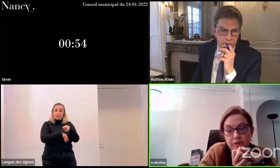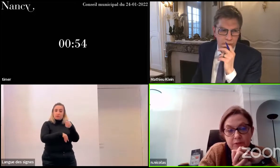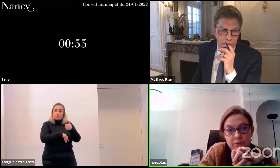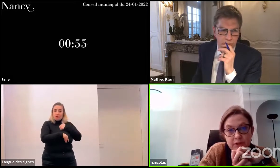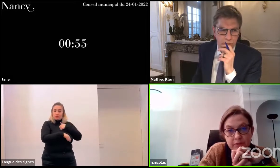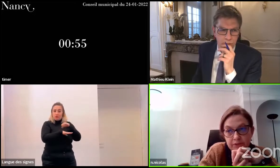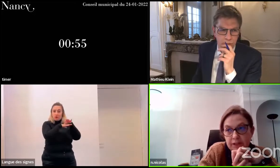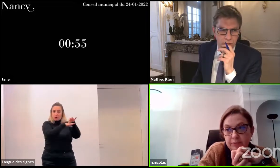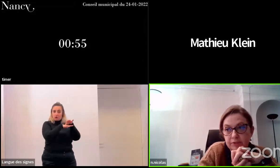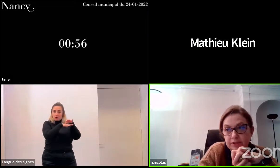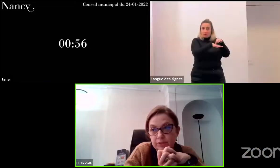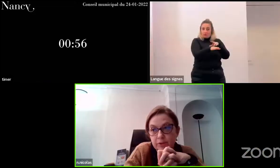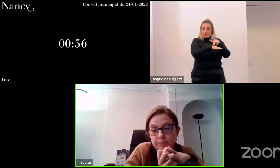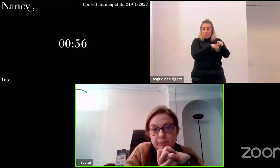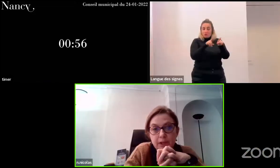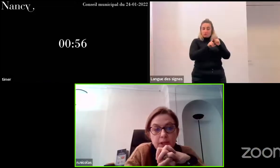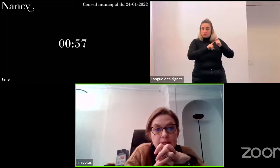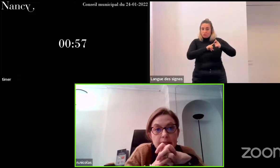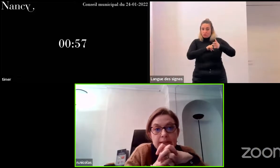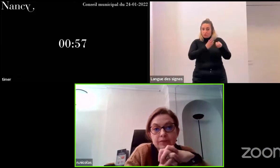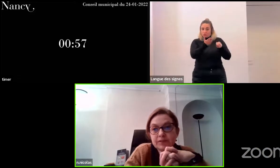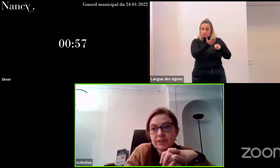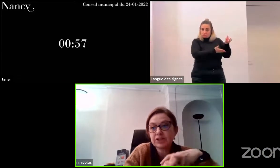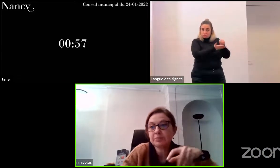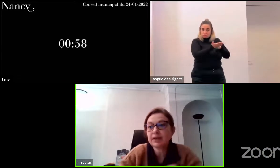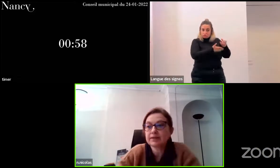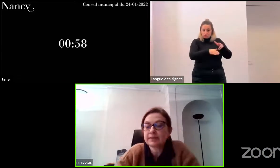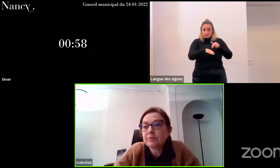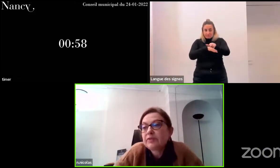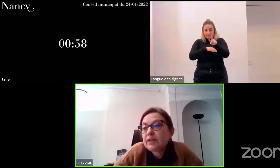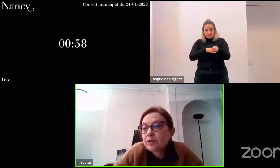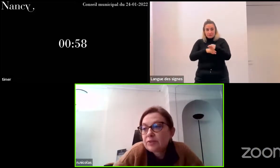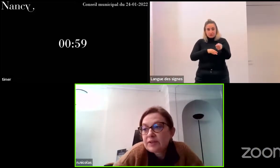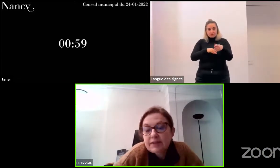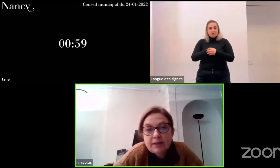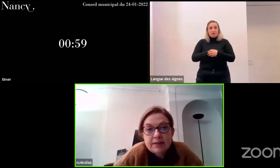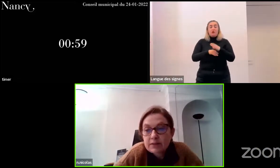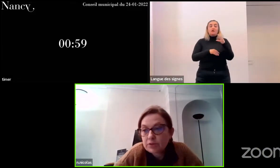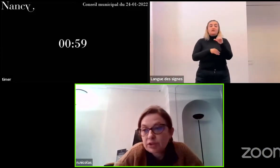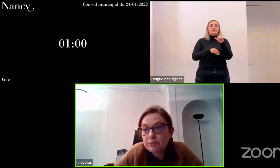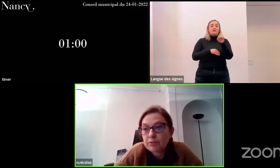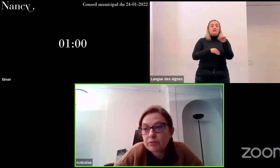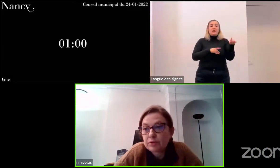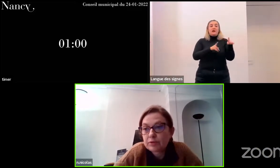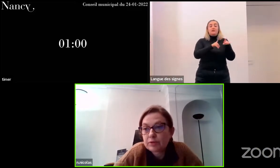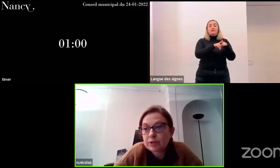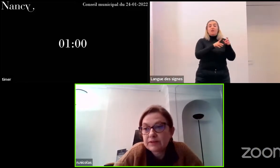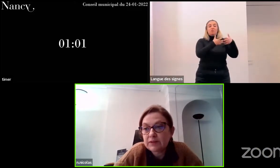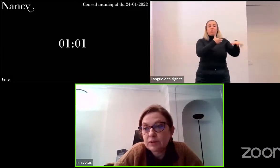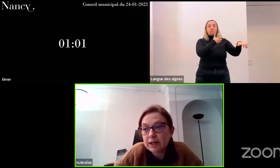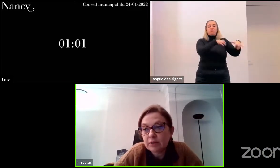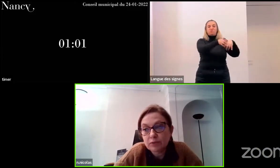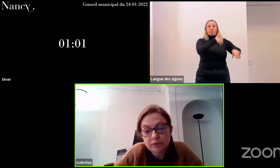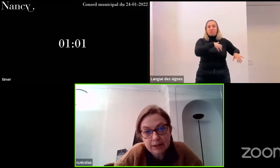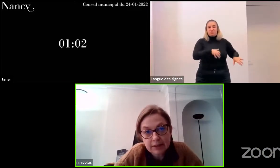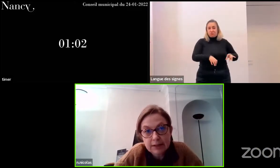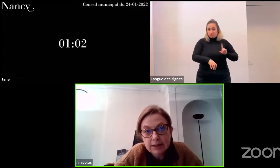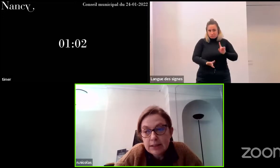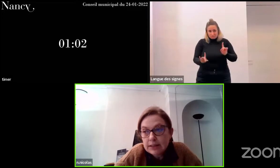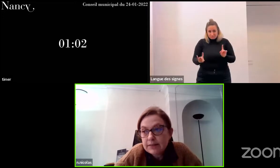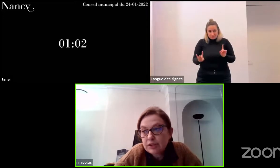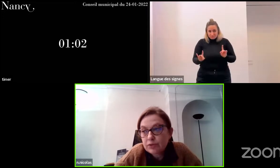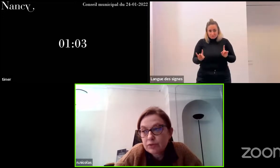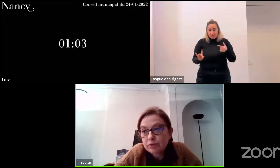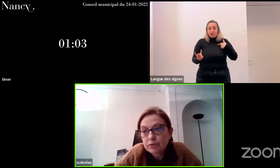régulièrement informés de l'avancée de la procédure. Il ne s'agit pas d'un démantèlement du CCAS, comme j'ai pu l'entendre ici ou là, au